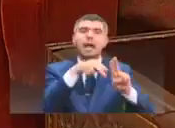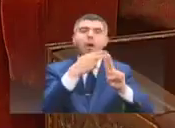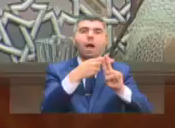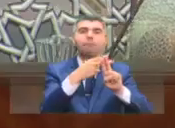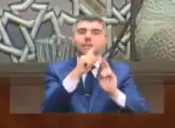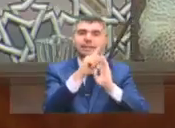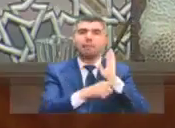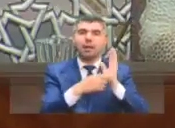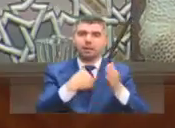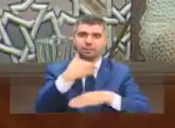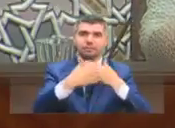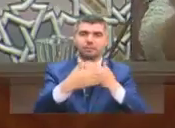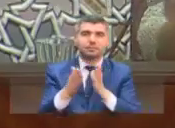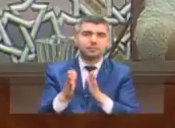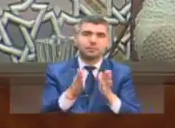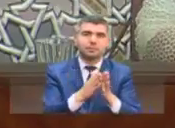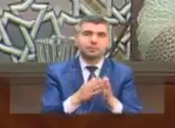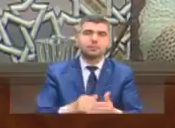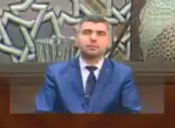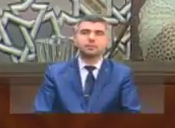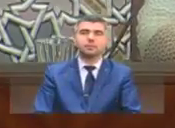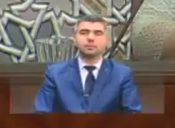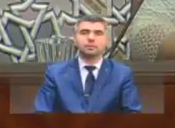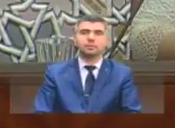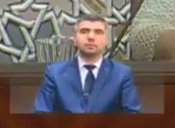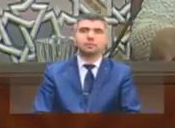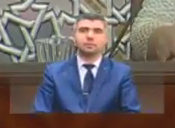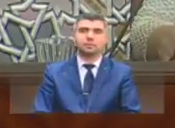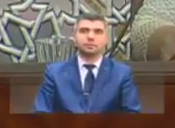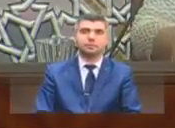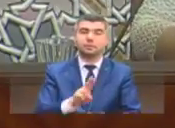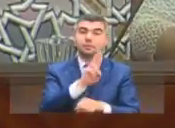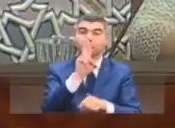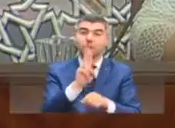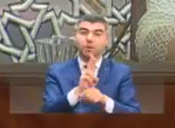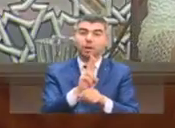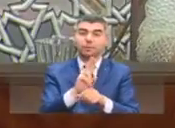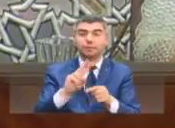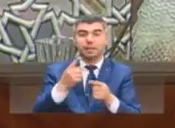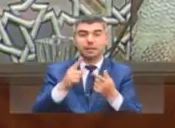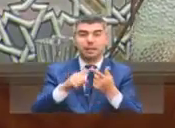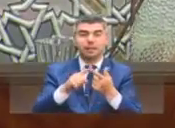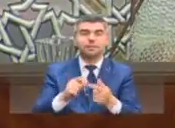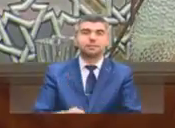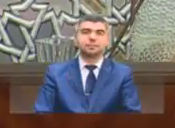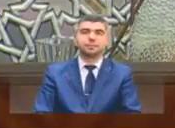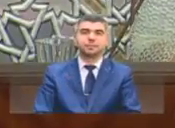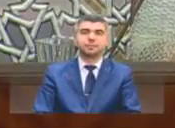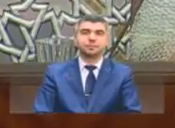شكرا السيده كاتبه الدوله. نمر الى السؤال الموالي ويتعلق